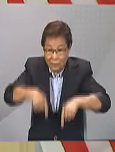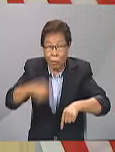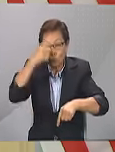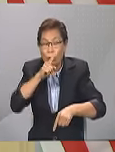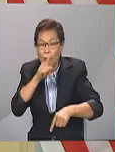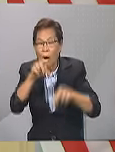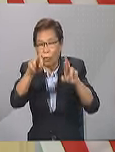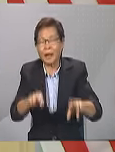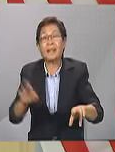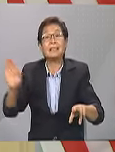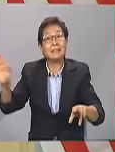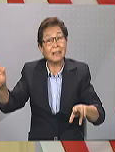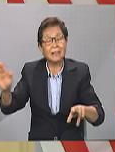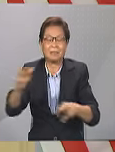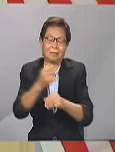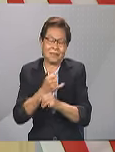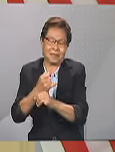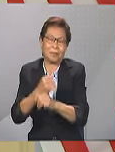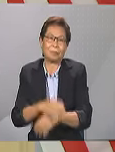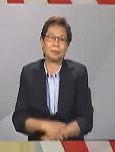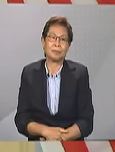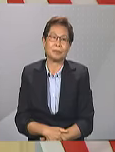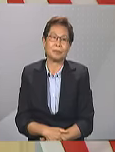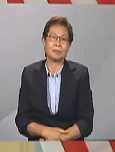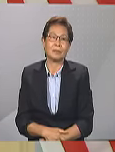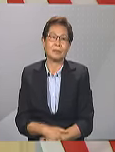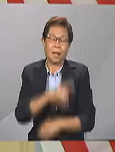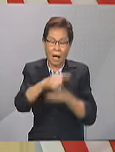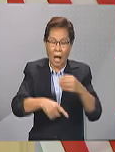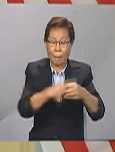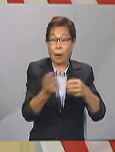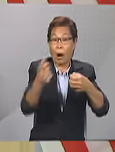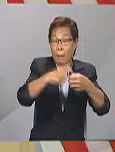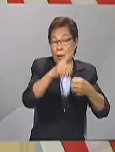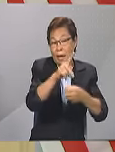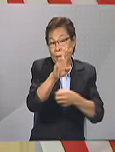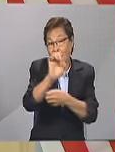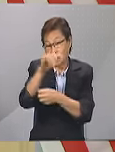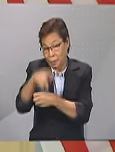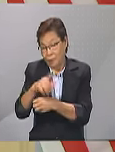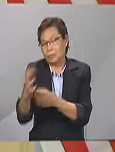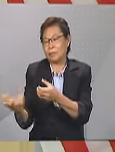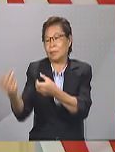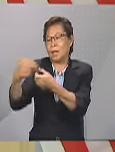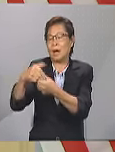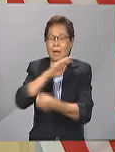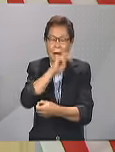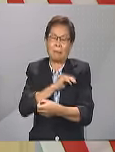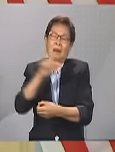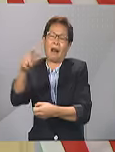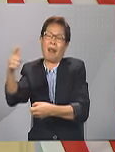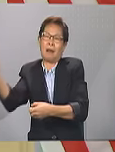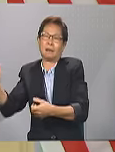Raya The Breaker terjaga mengenai GBS bisa Allah kalau ini melibatkan Kementerian lain